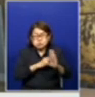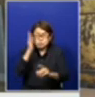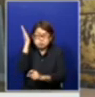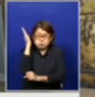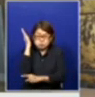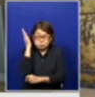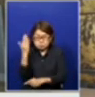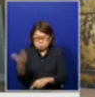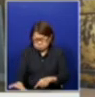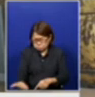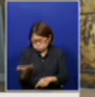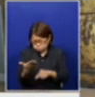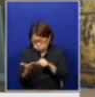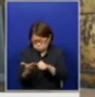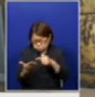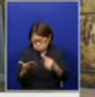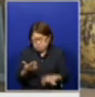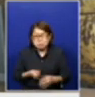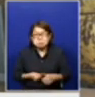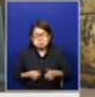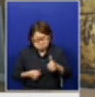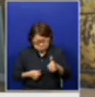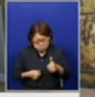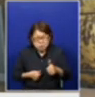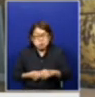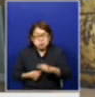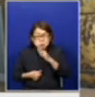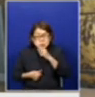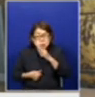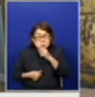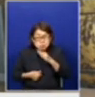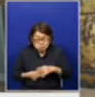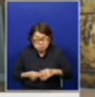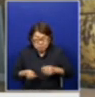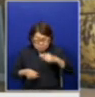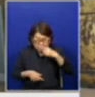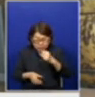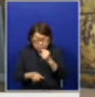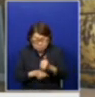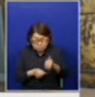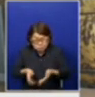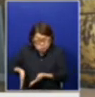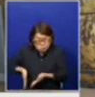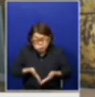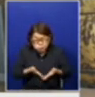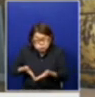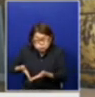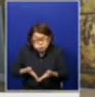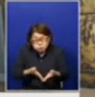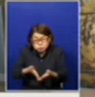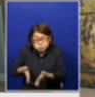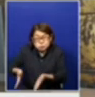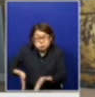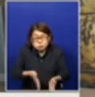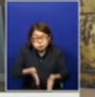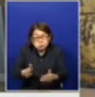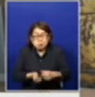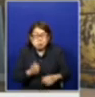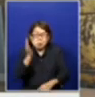กิดขึ้นเขาจะยากจนทันทีแต่ว่าตรงนี้จะมีรายได้เข้าประเทศปีละ